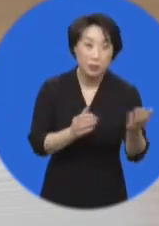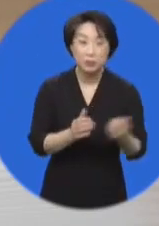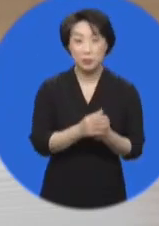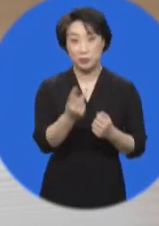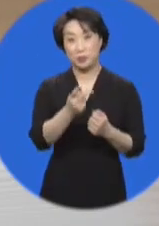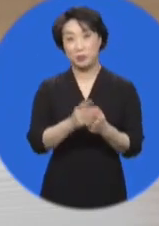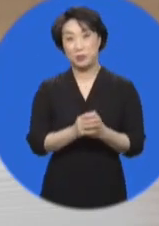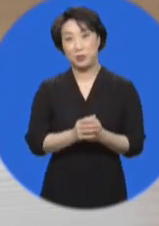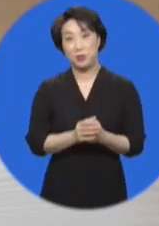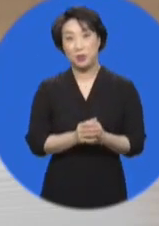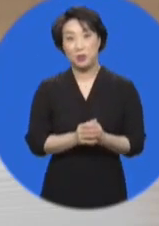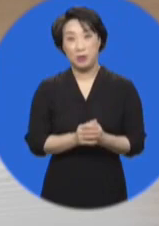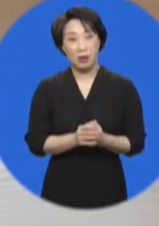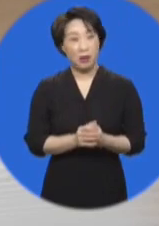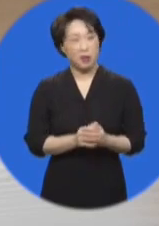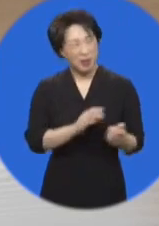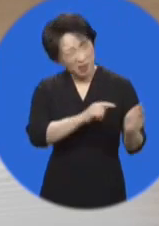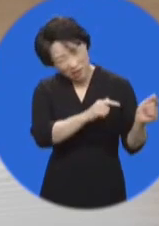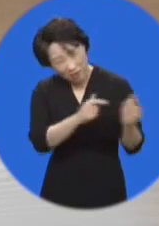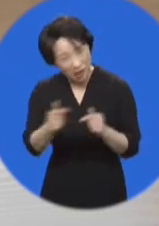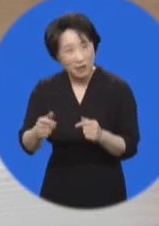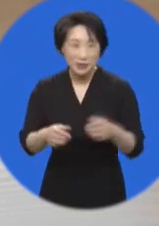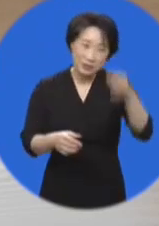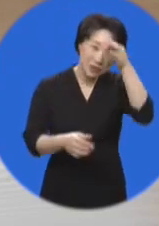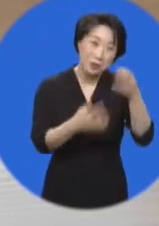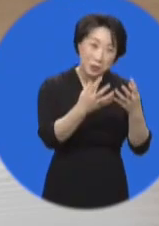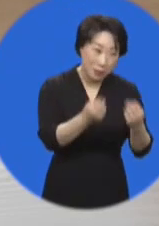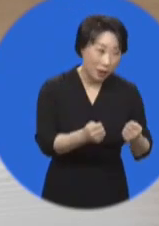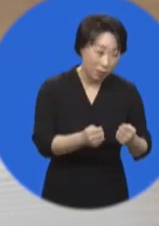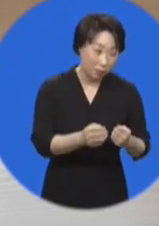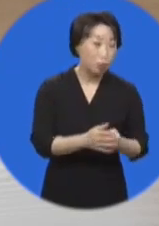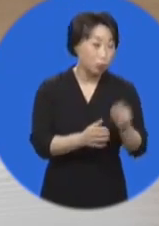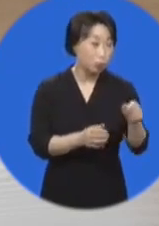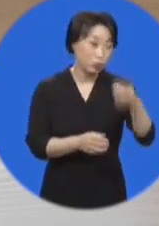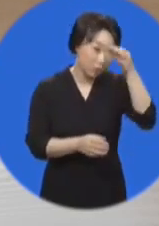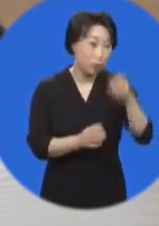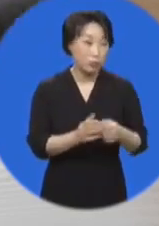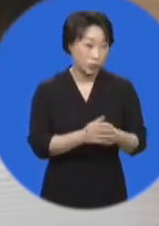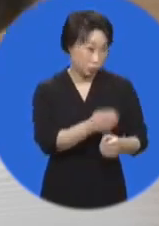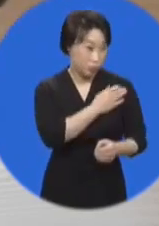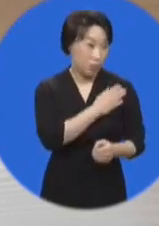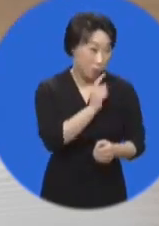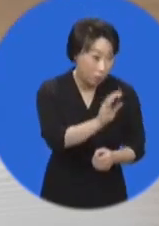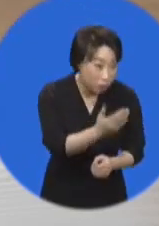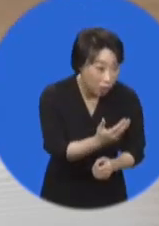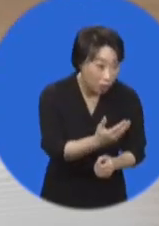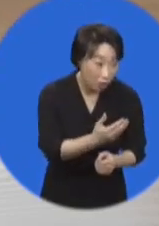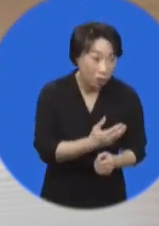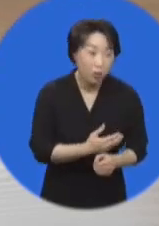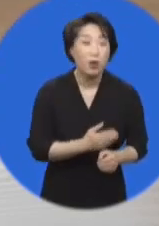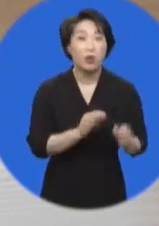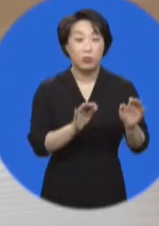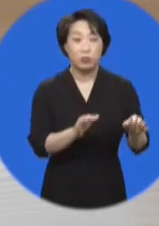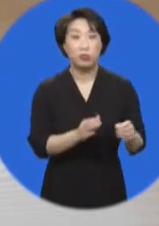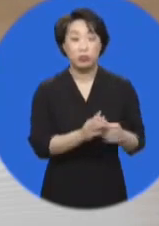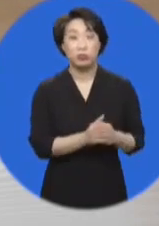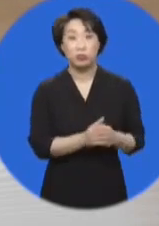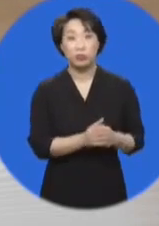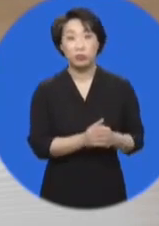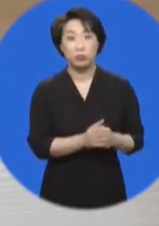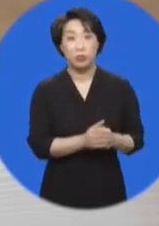그리고 여러 가지 달란트가 많으면 그런 대로 그 정도의